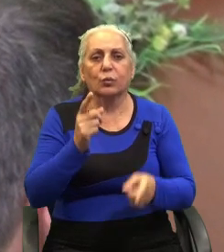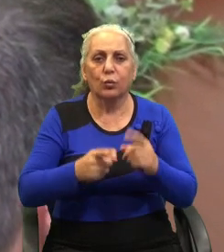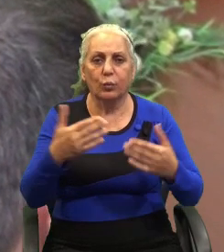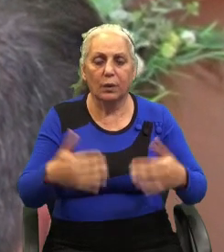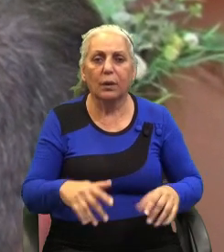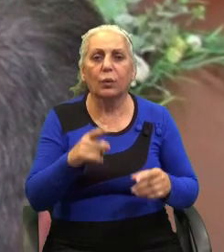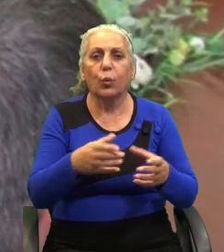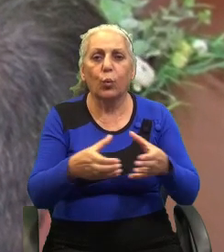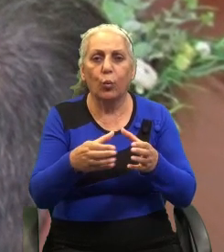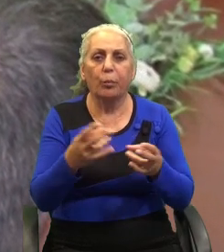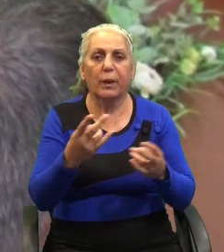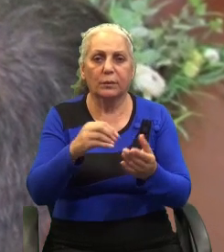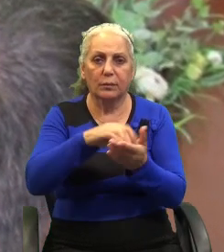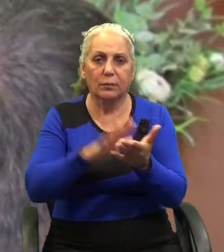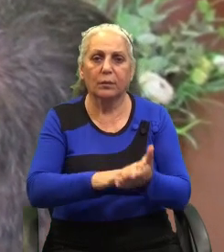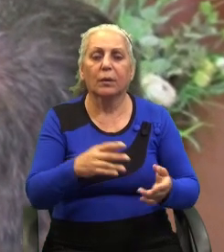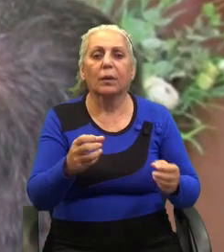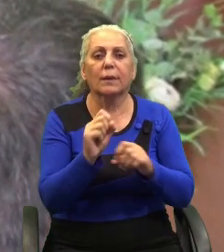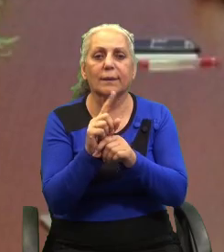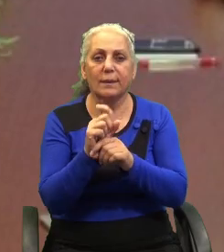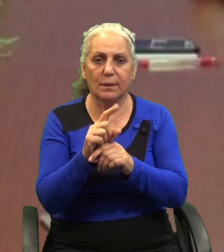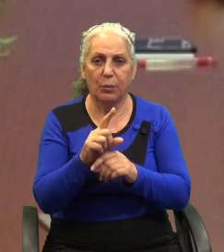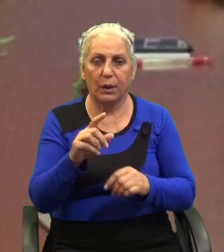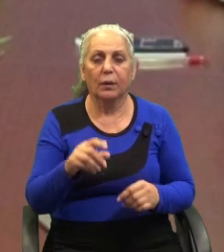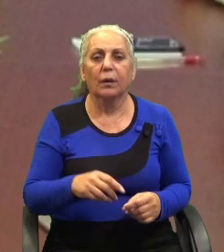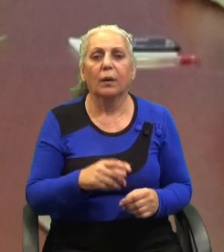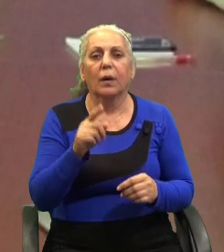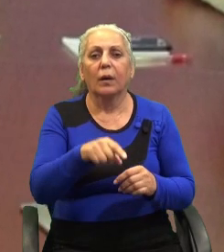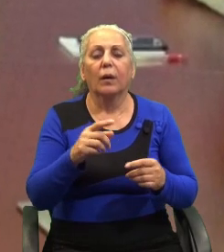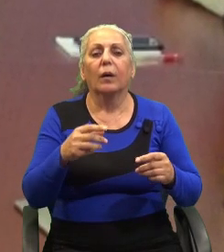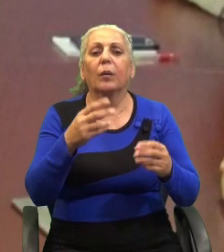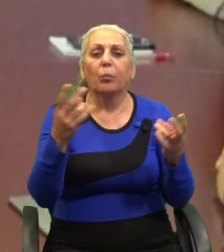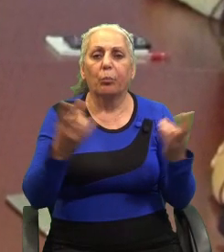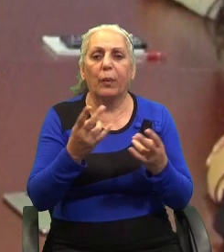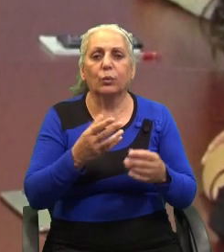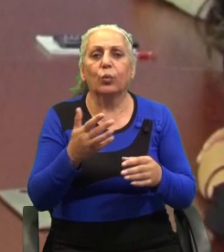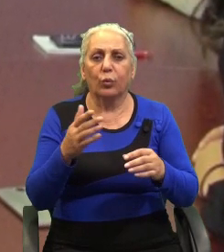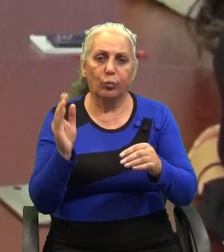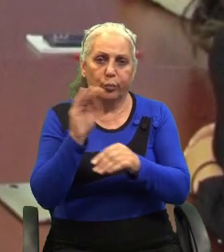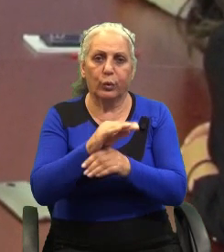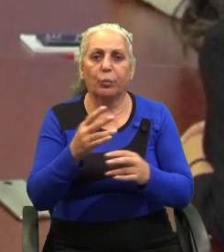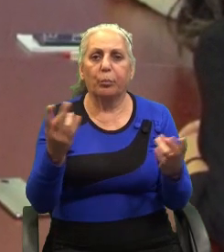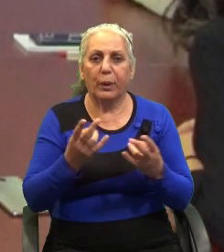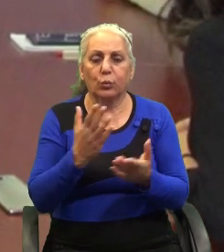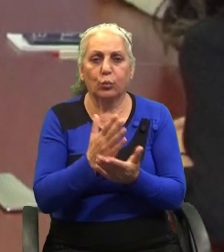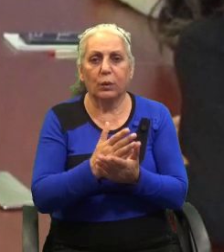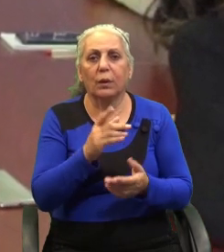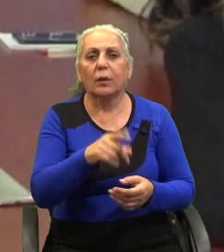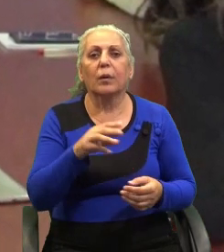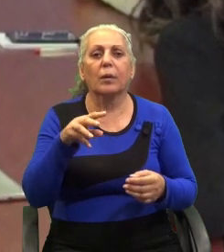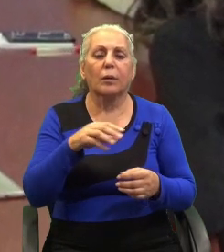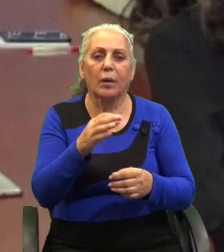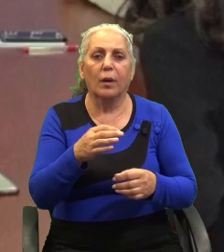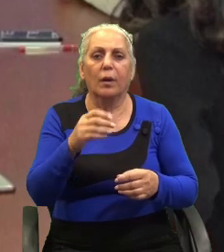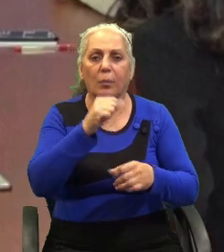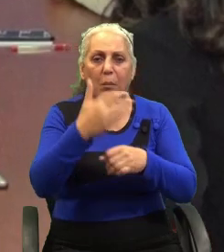այդ խմբում ընդգրկվելու թեկնածուները 11-ն են։ Այնդերևս համալրման կարիք ունի, նրանց հետ հանդիպում է ունեցել մարզպետ Անդրեյ